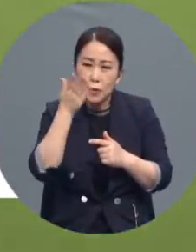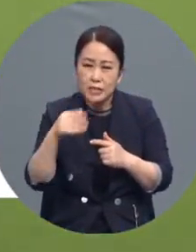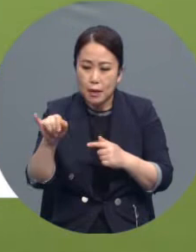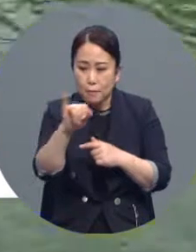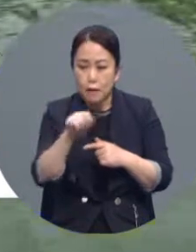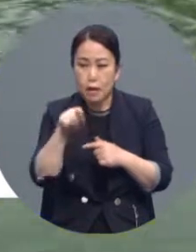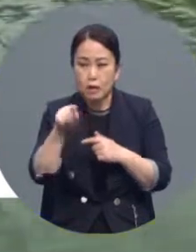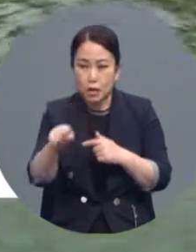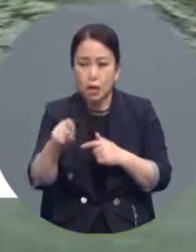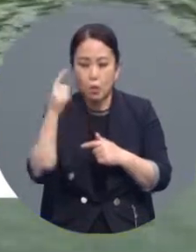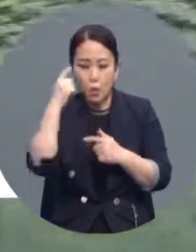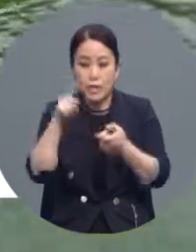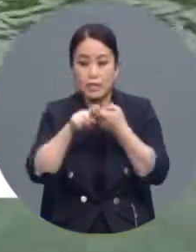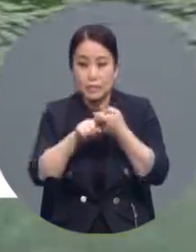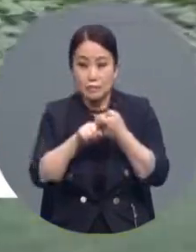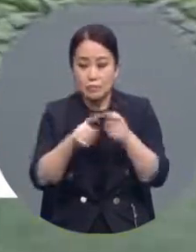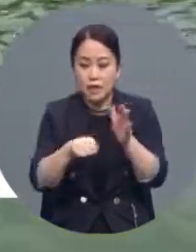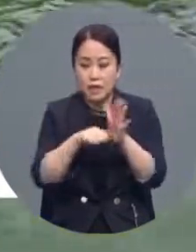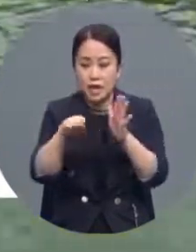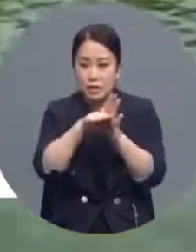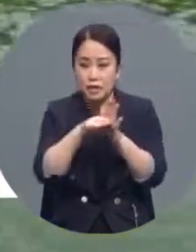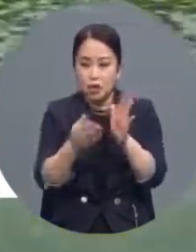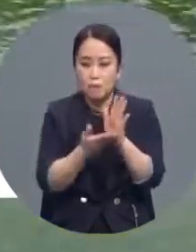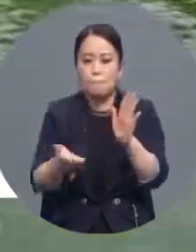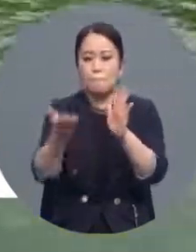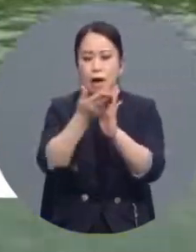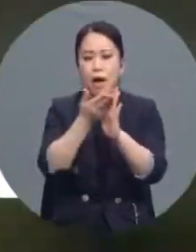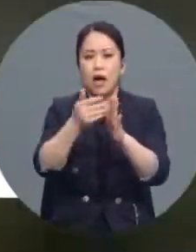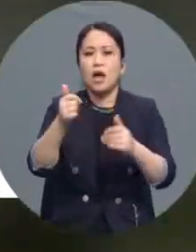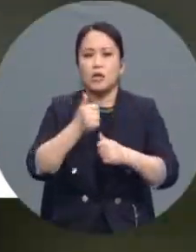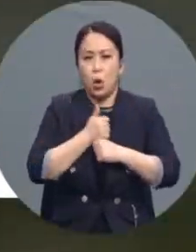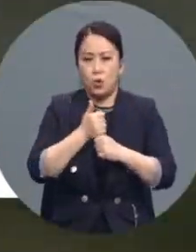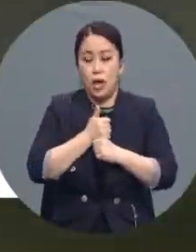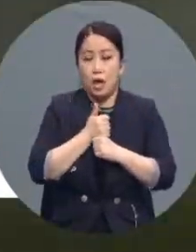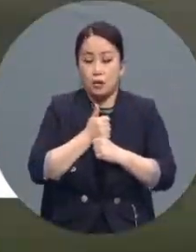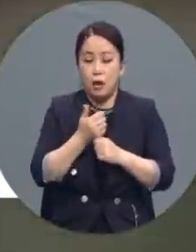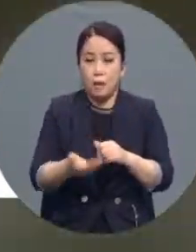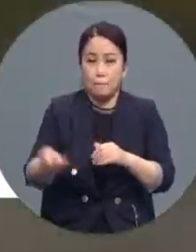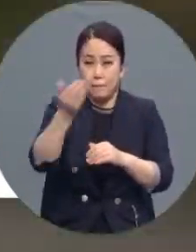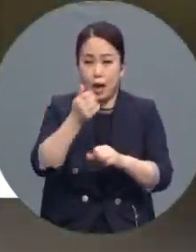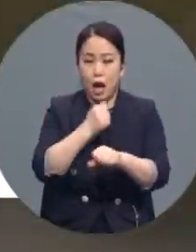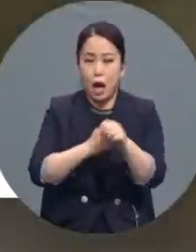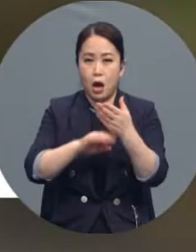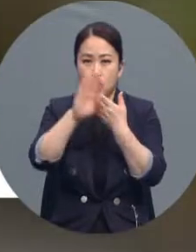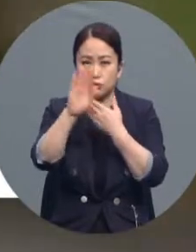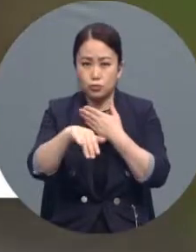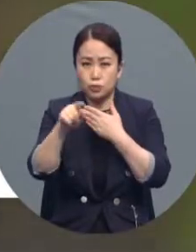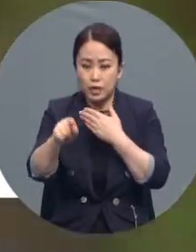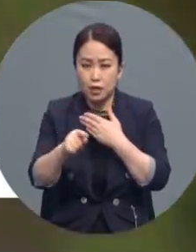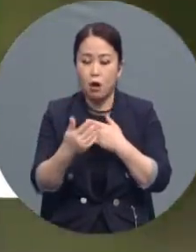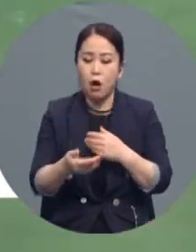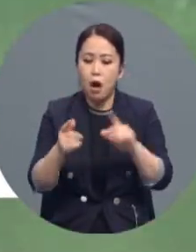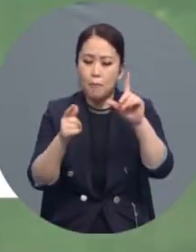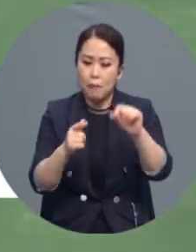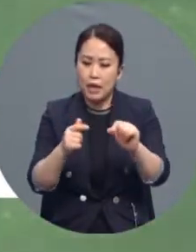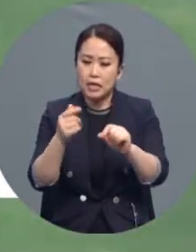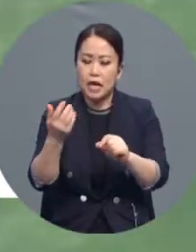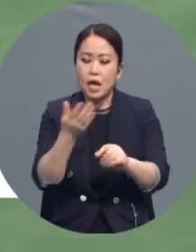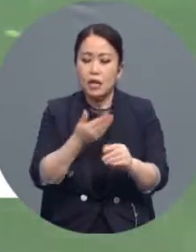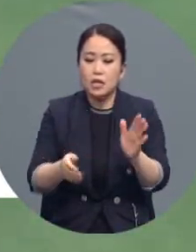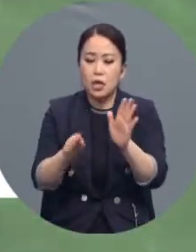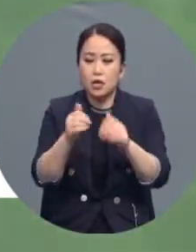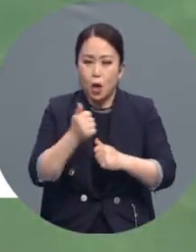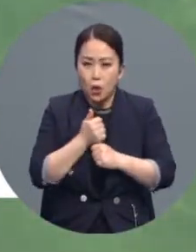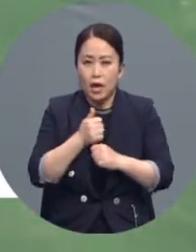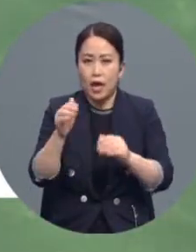단계에서 경계 단계로 격상된 뒤 1ml당 남조류 세포 수는 경계 단계 기준인 만 개 이상을